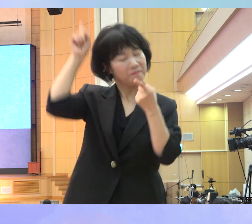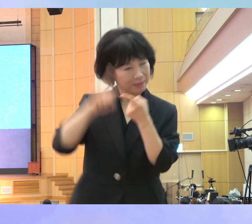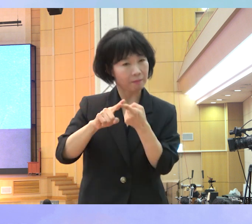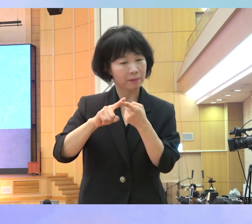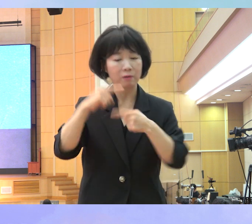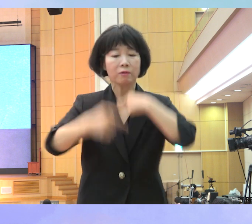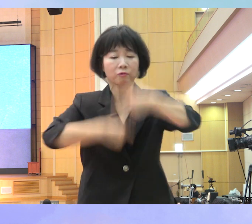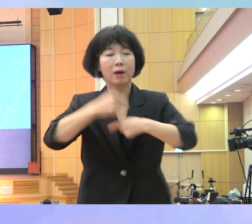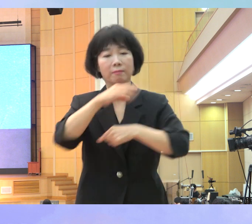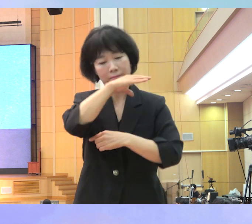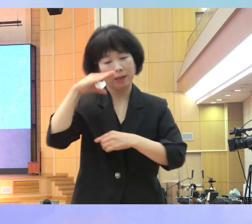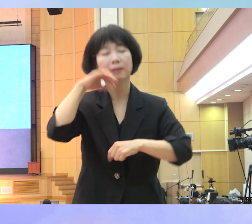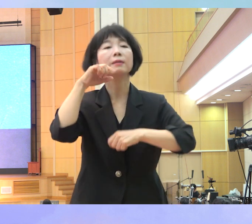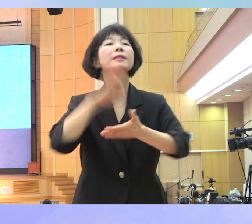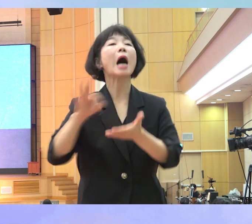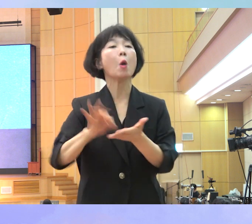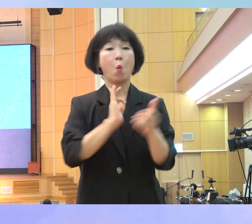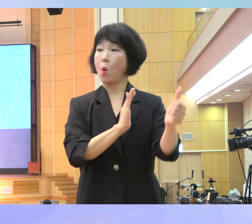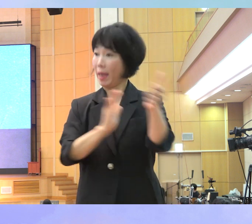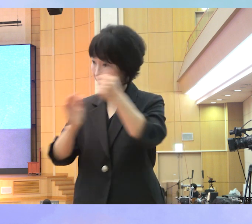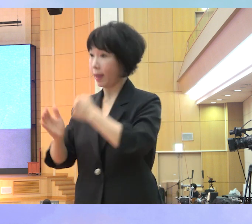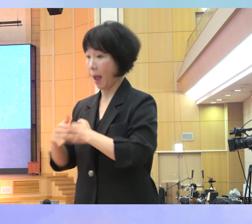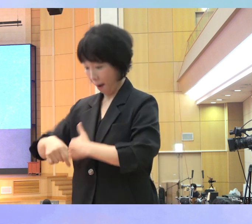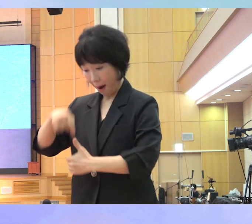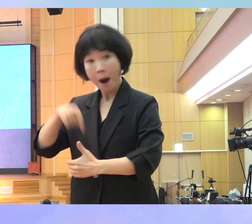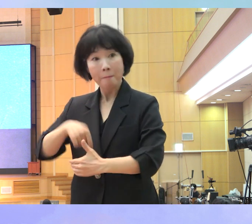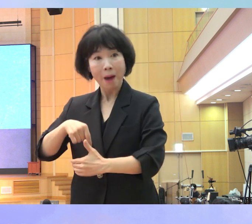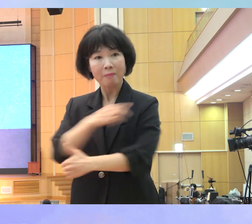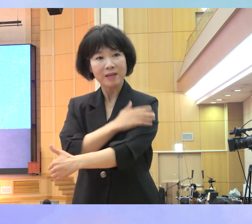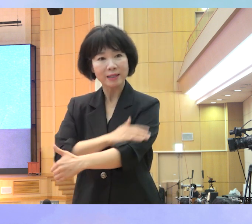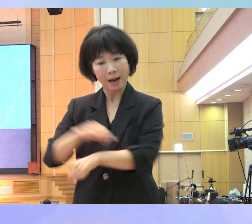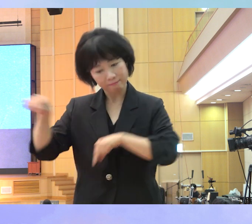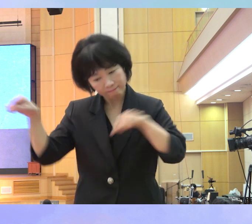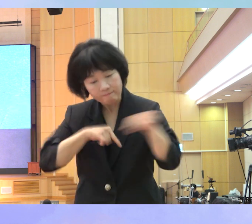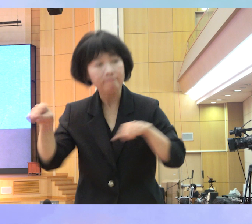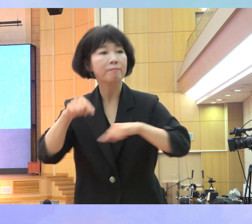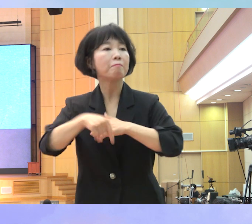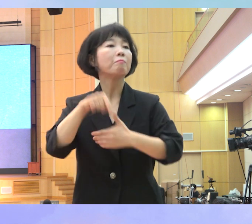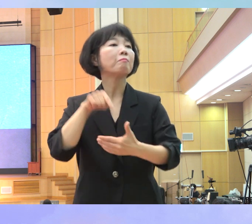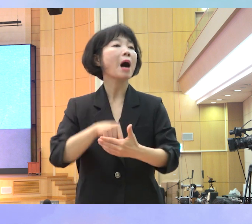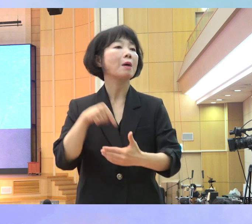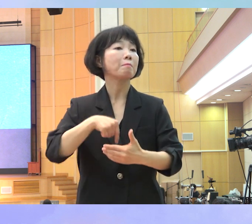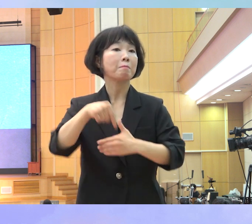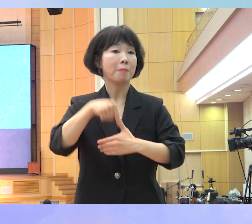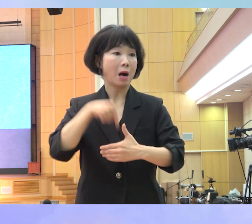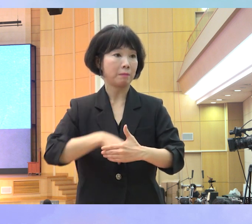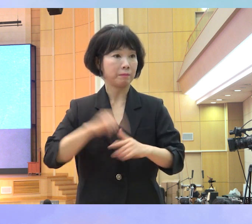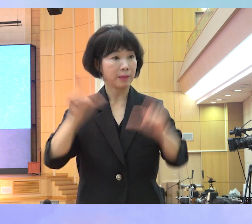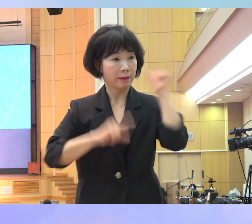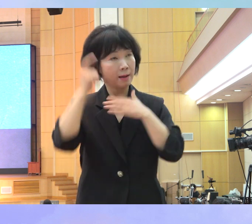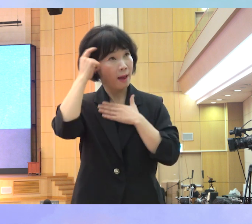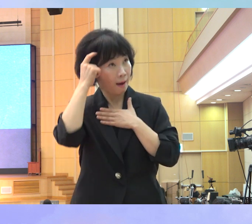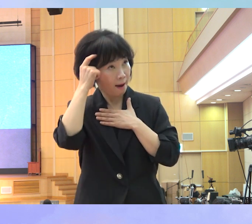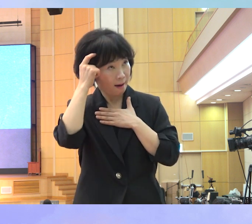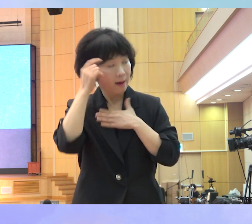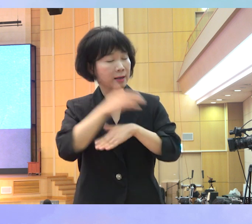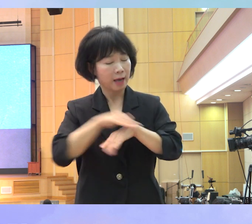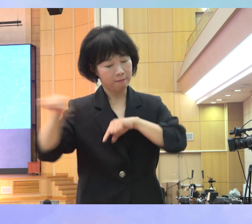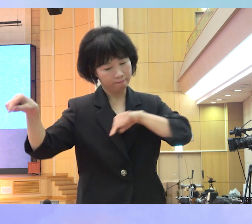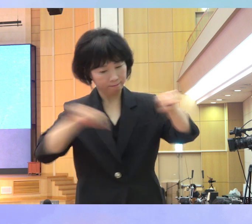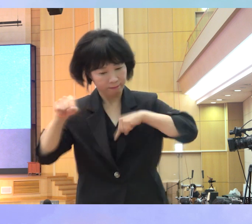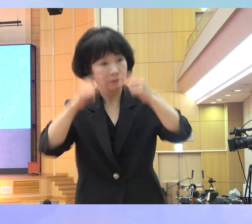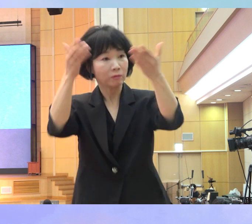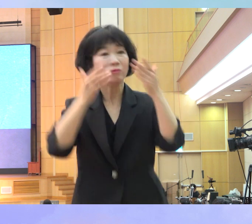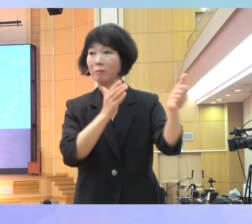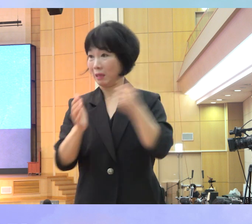사용하시려면 다른 거 바꾸는 게 아니에요. 마음을 다스려야 돼요. 내 마음과 생각을 주관하여